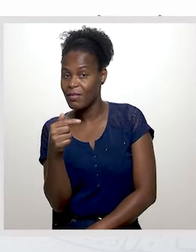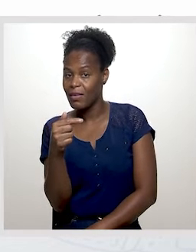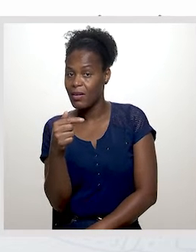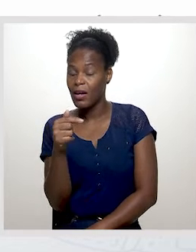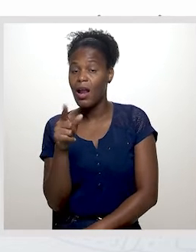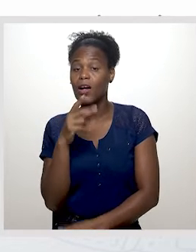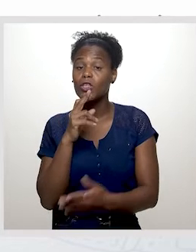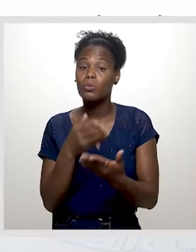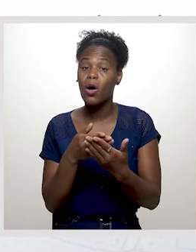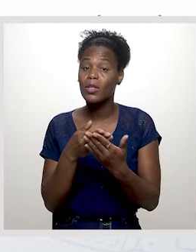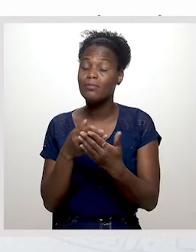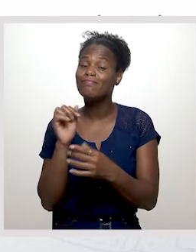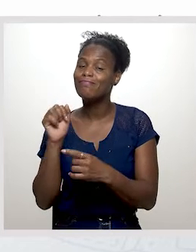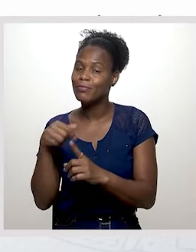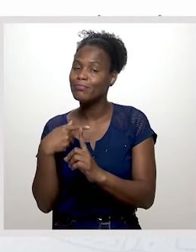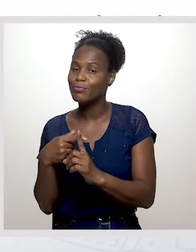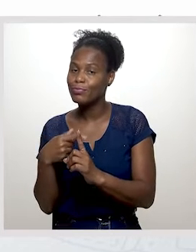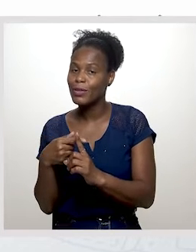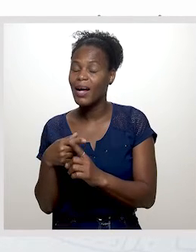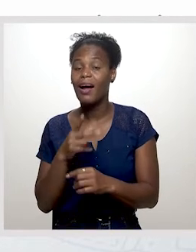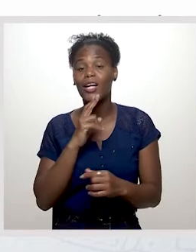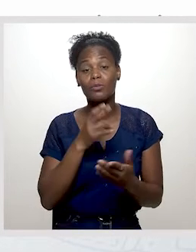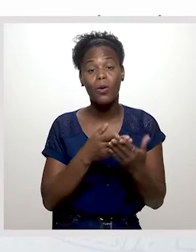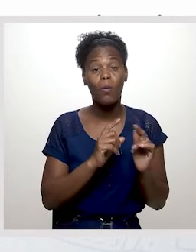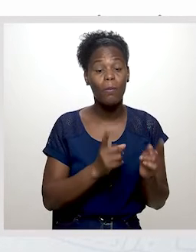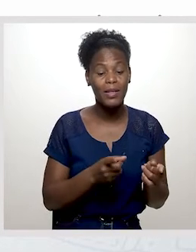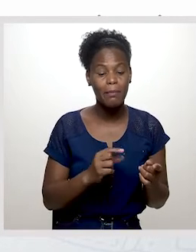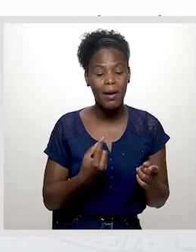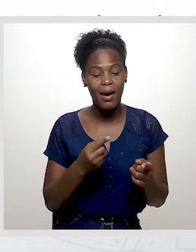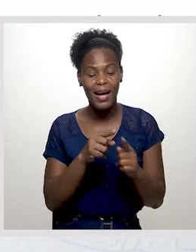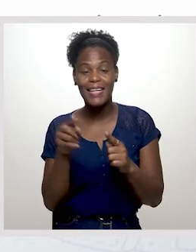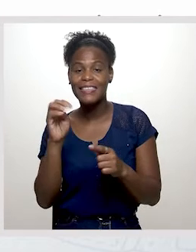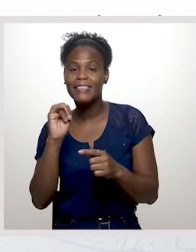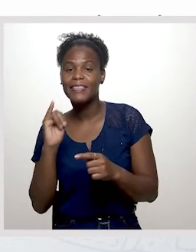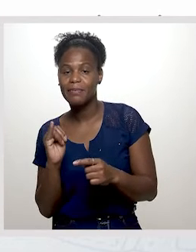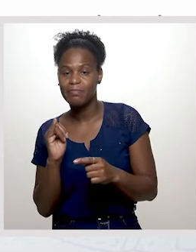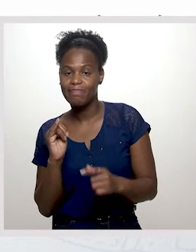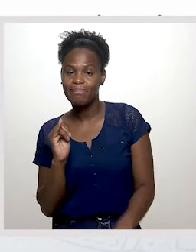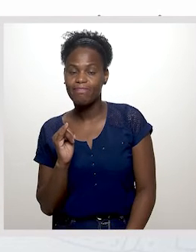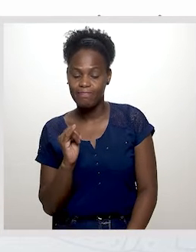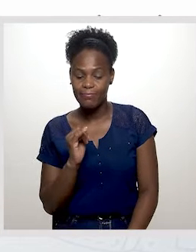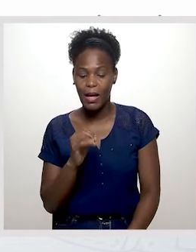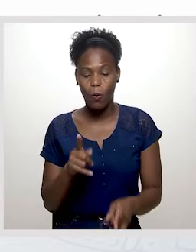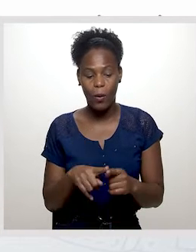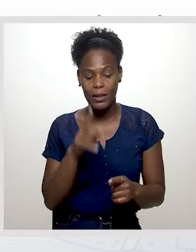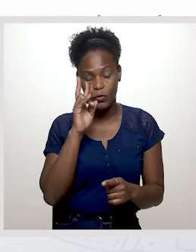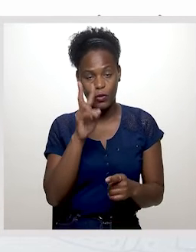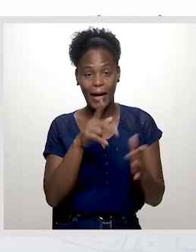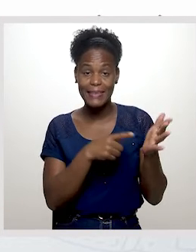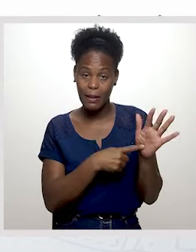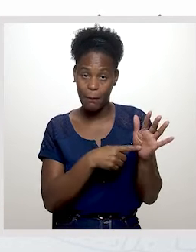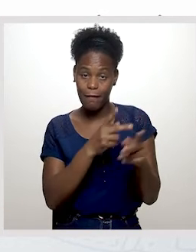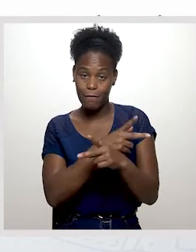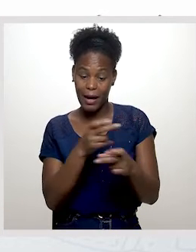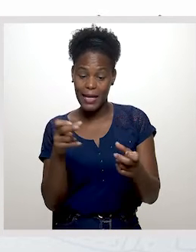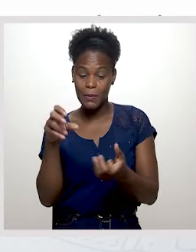réponse est affirmative, la réponse commence par « si ». Comme tu peux voir dans l'exemple des phrases au